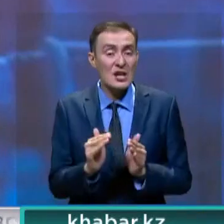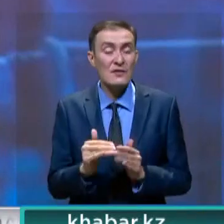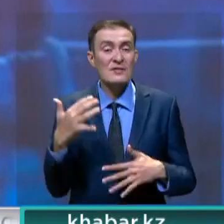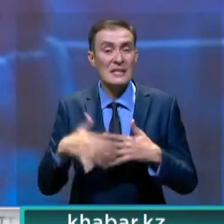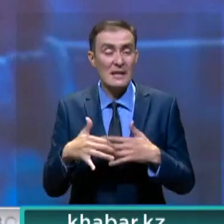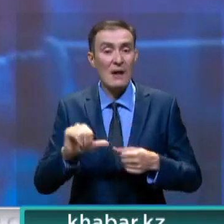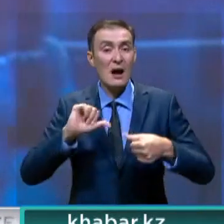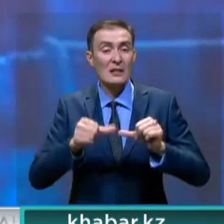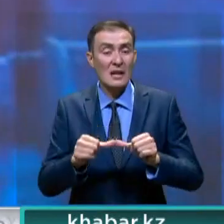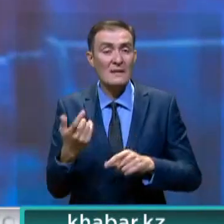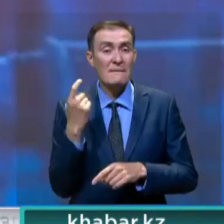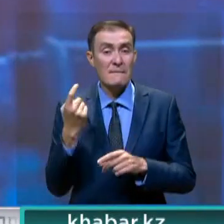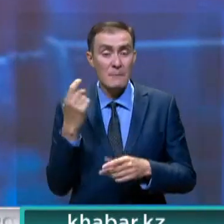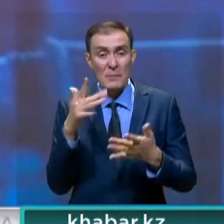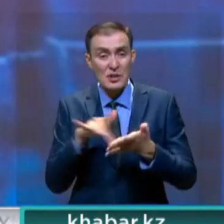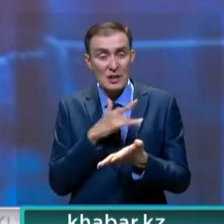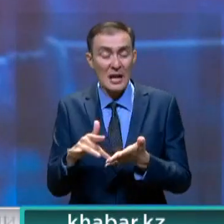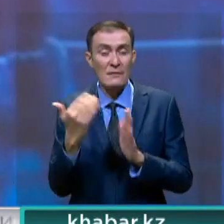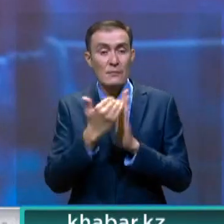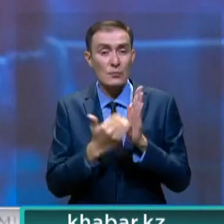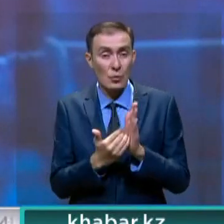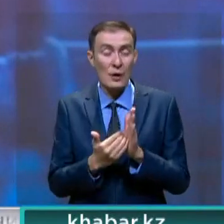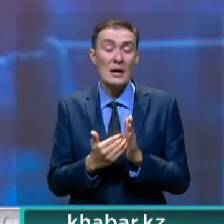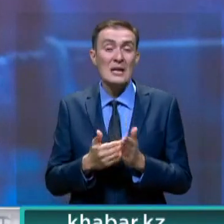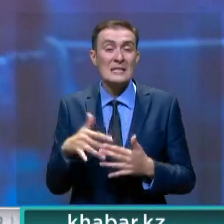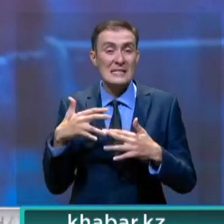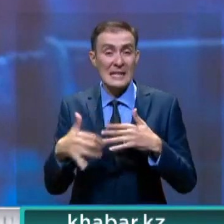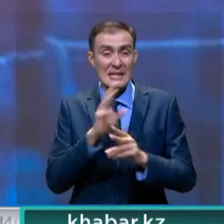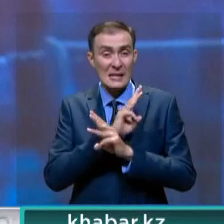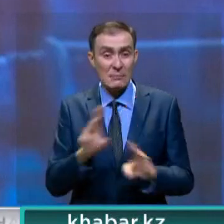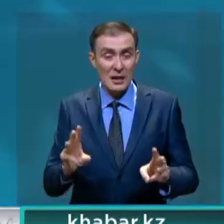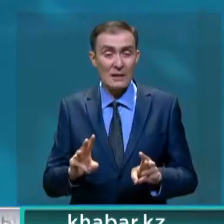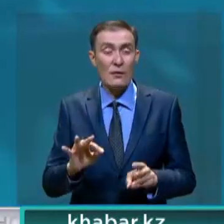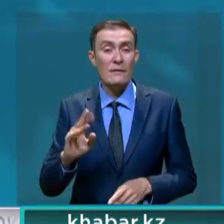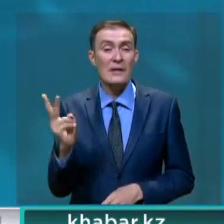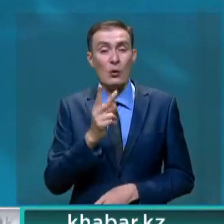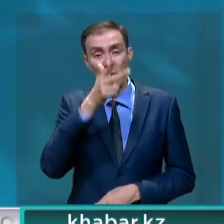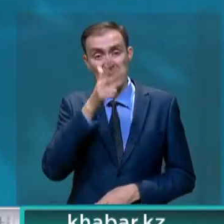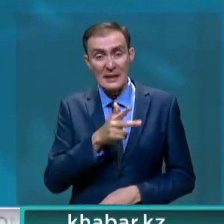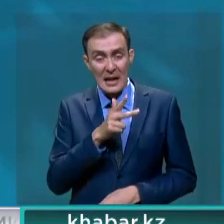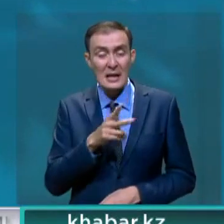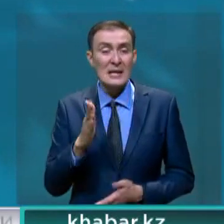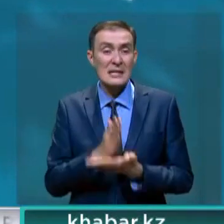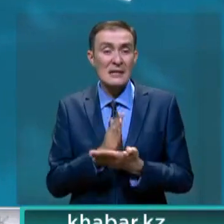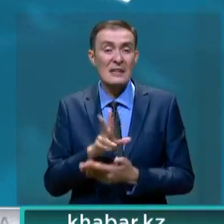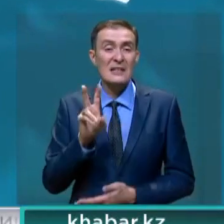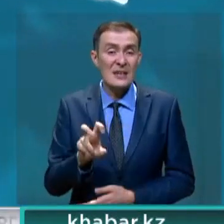стране. Оклады фермеров посчитали в Бюро нацстатистики. Средняя зарплата казахстанцев во втором квартале этого года